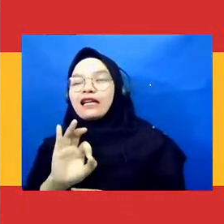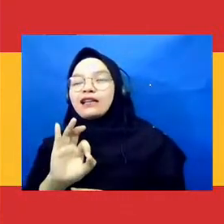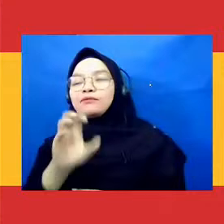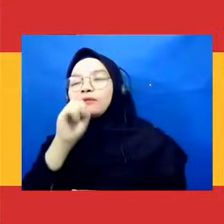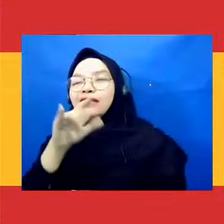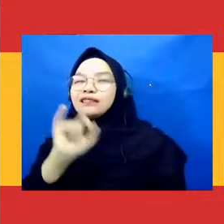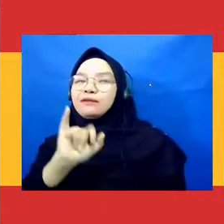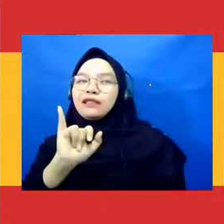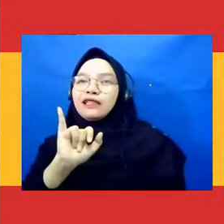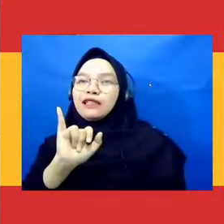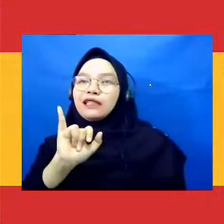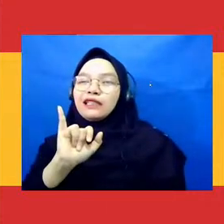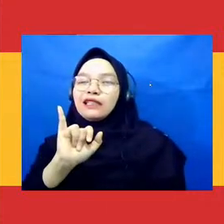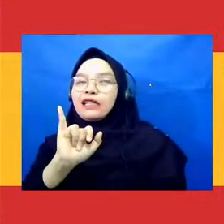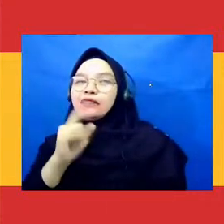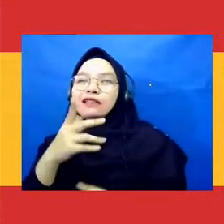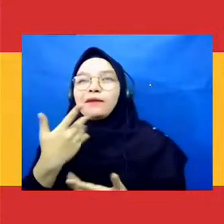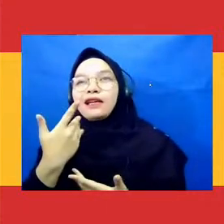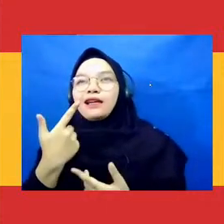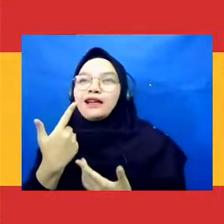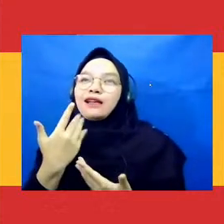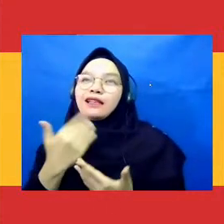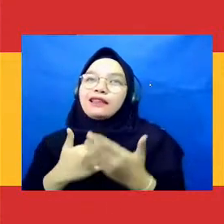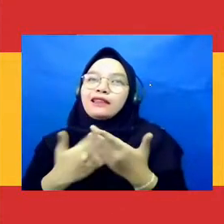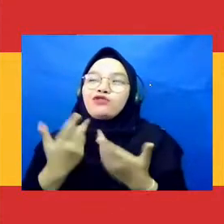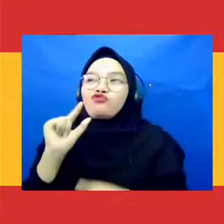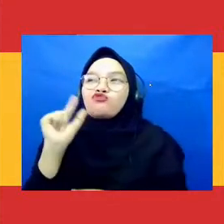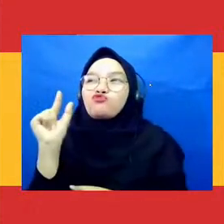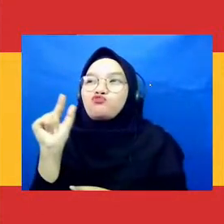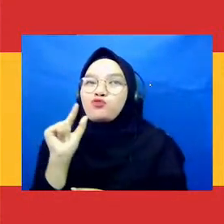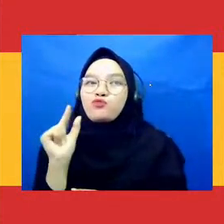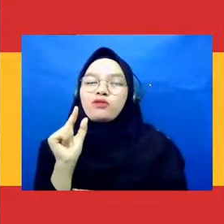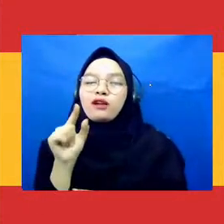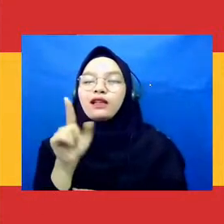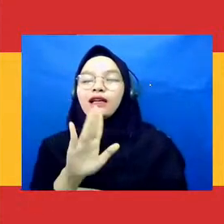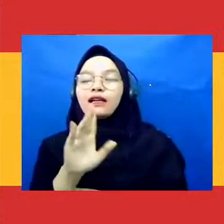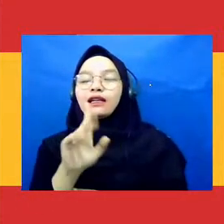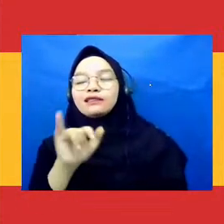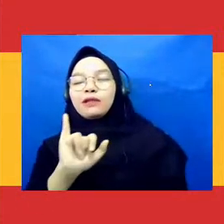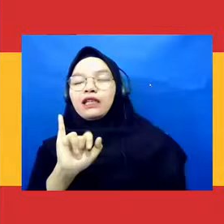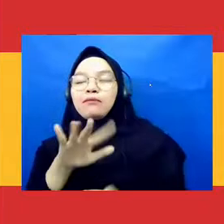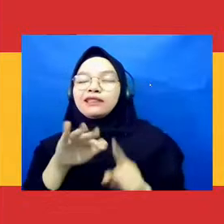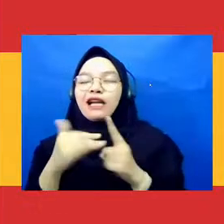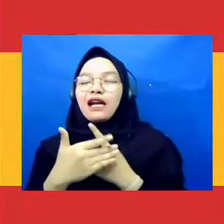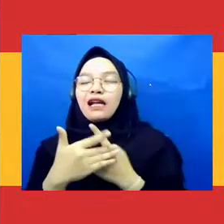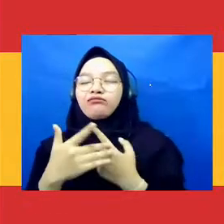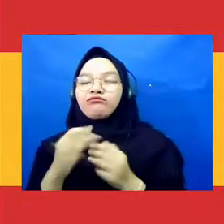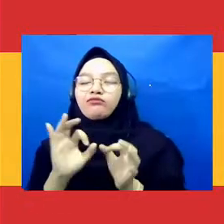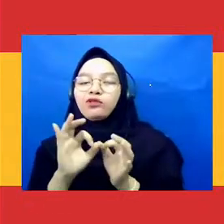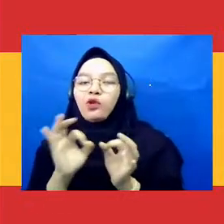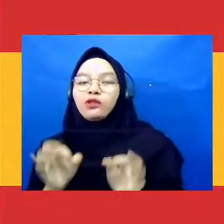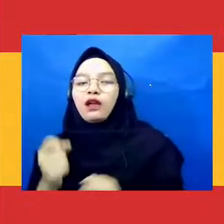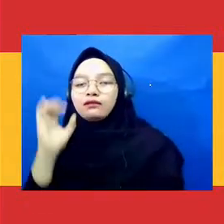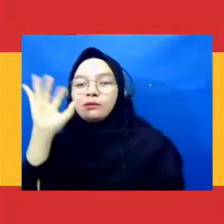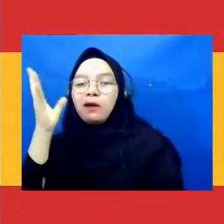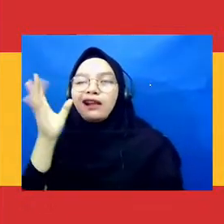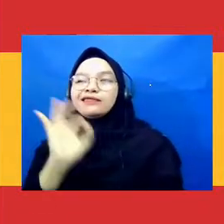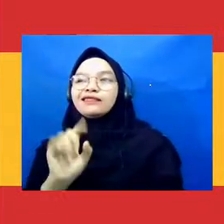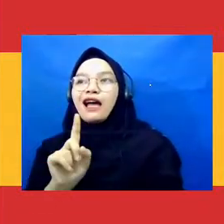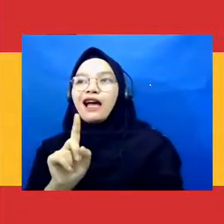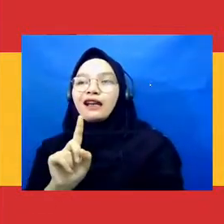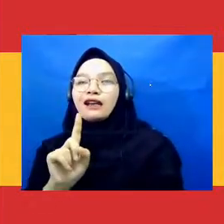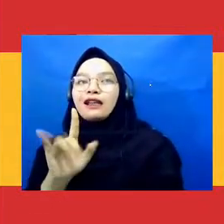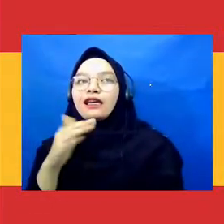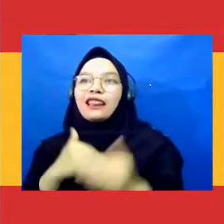masyarakatnya dipecah-pecah lagi. Ya, bagus, ada anak di situ. Nah, kenapa ada warna